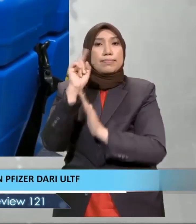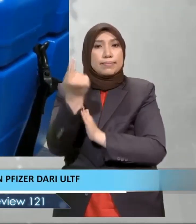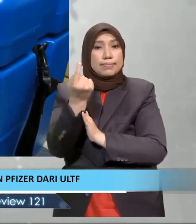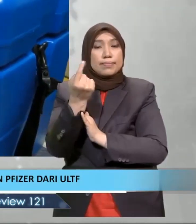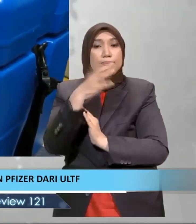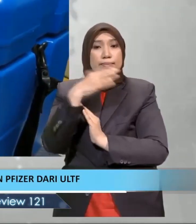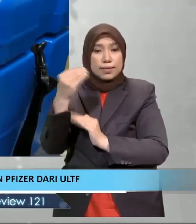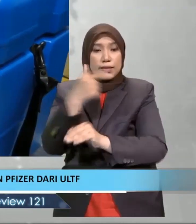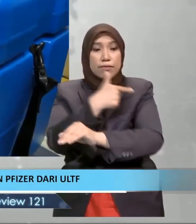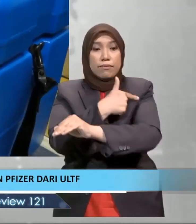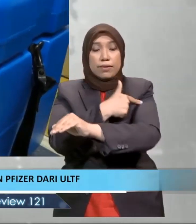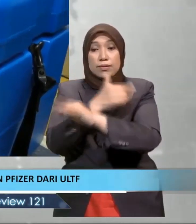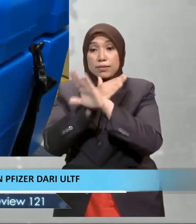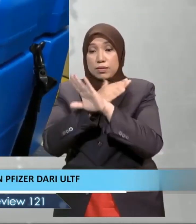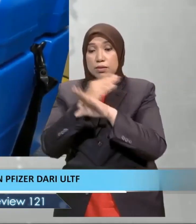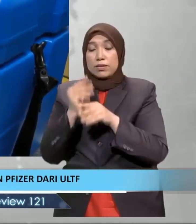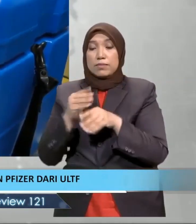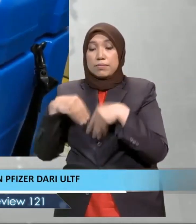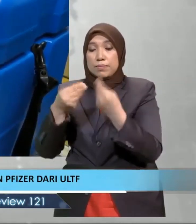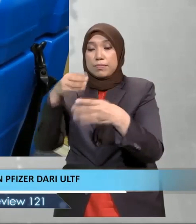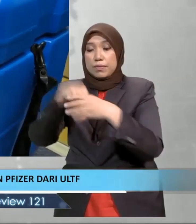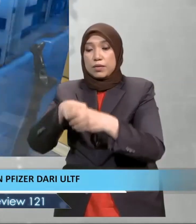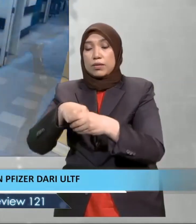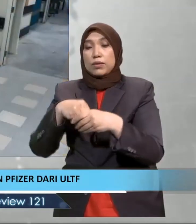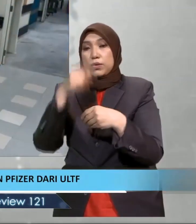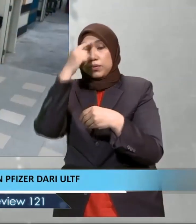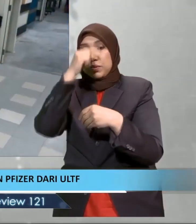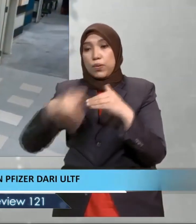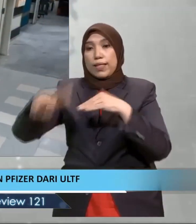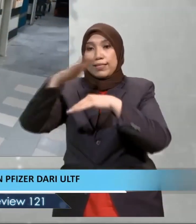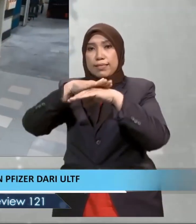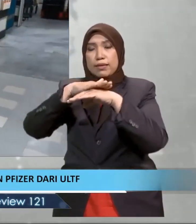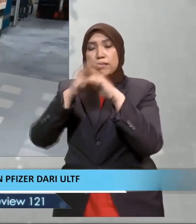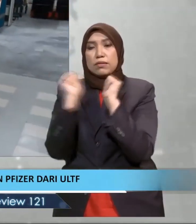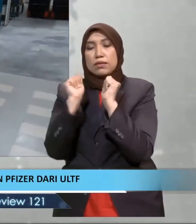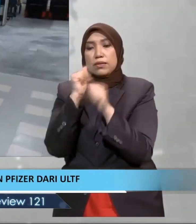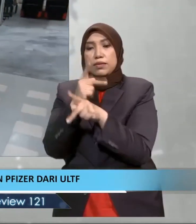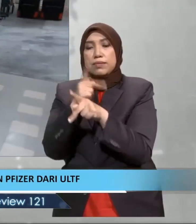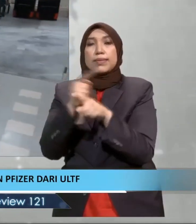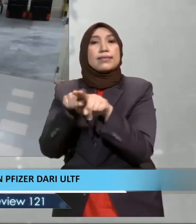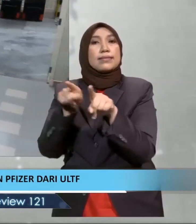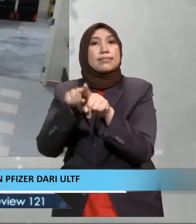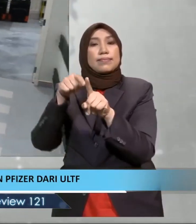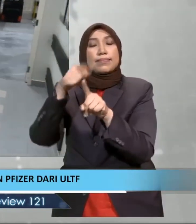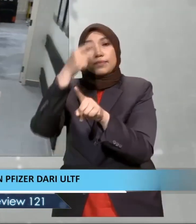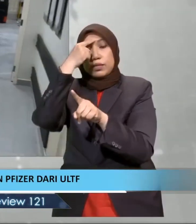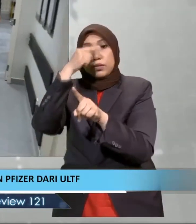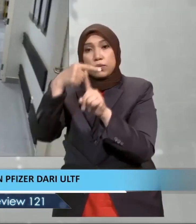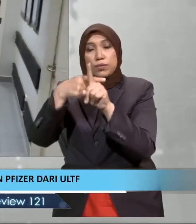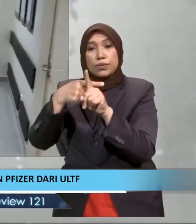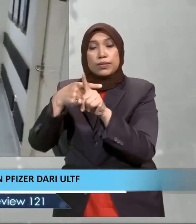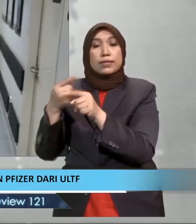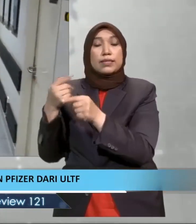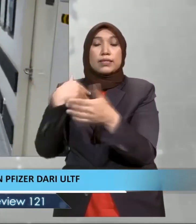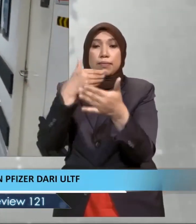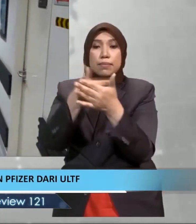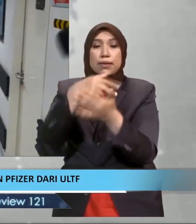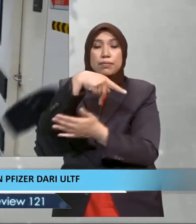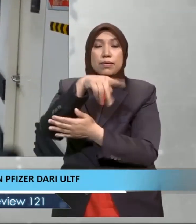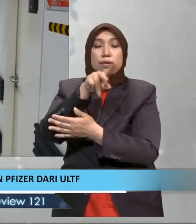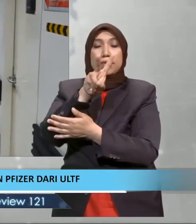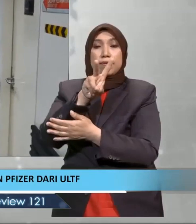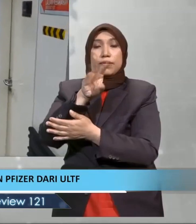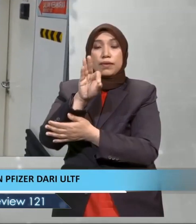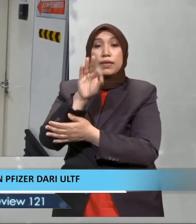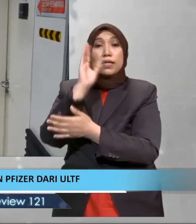Vaksin kemudiannya dimasukkan ke dalam peti sejuk muatan atas dengan suhu penyimpanan yang sama sehingga tiba di PPV. Ikuti